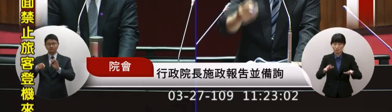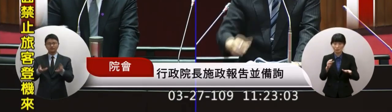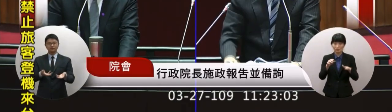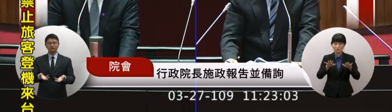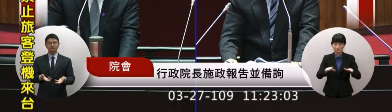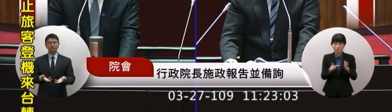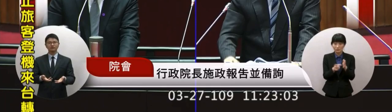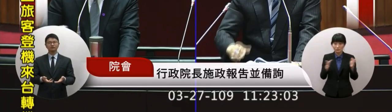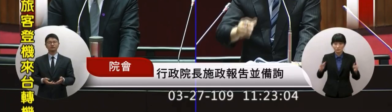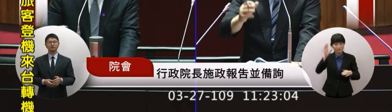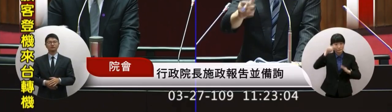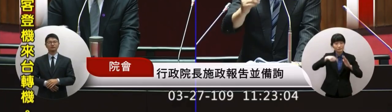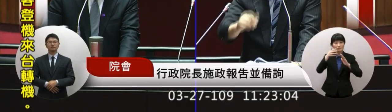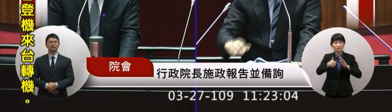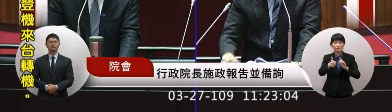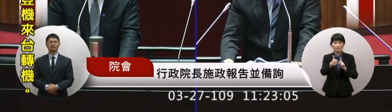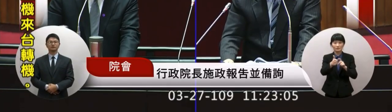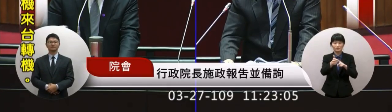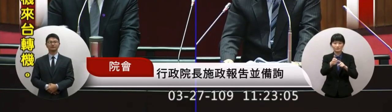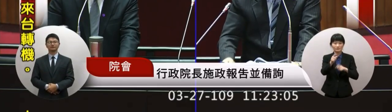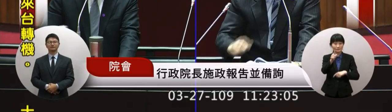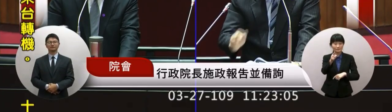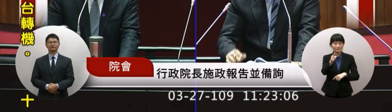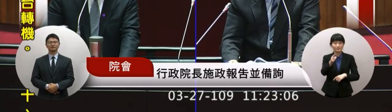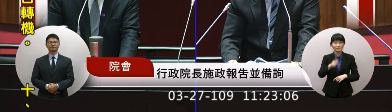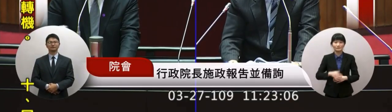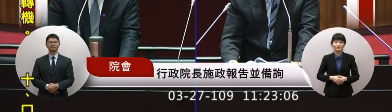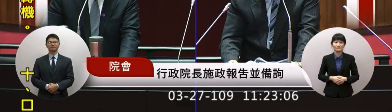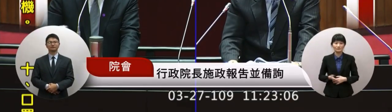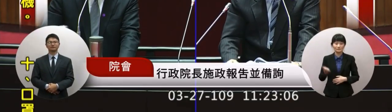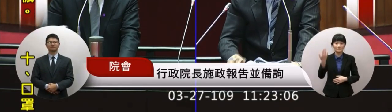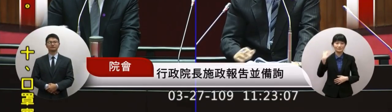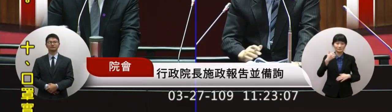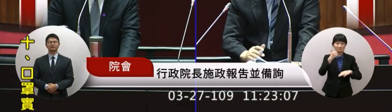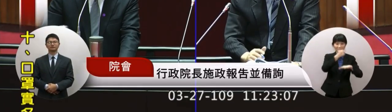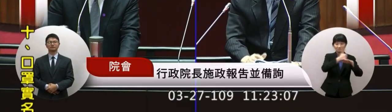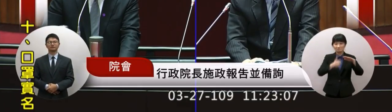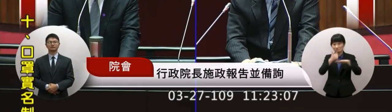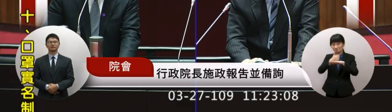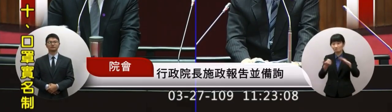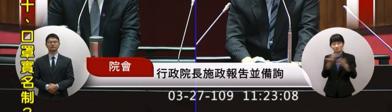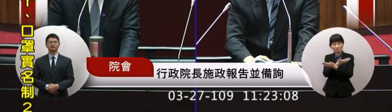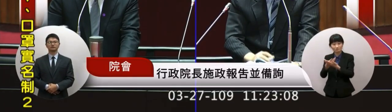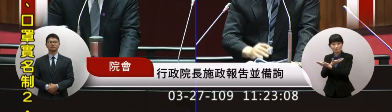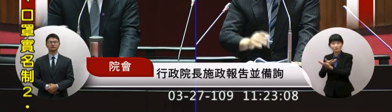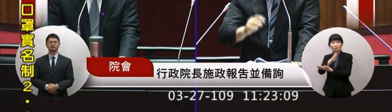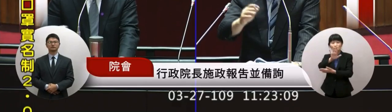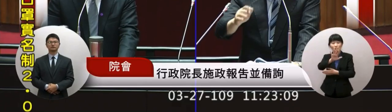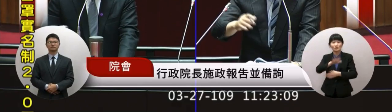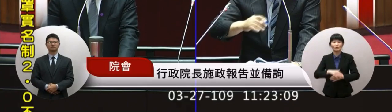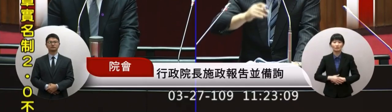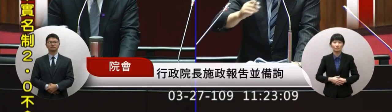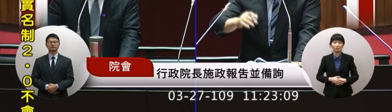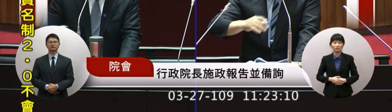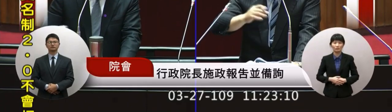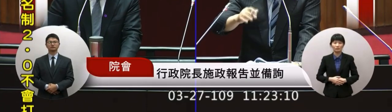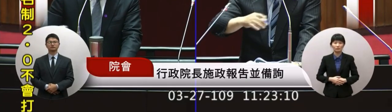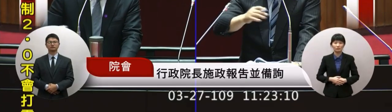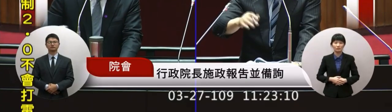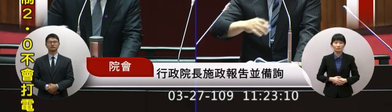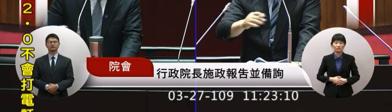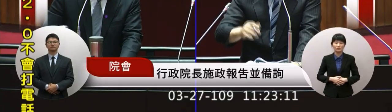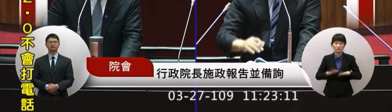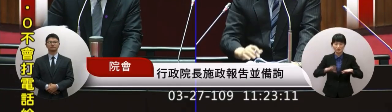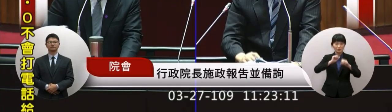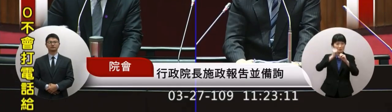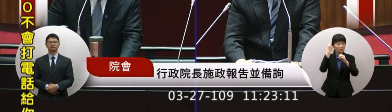时间哦，苏院长你有换几个国营事业嘛？哦，那其实。当然，因为这一次的这